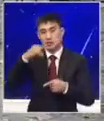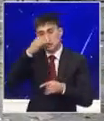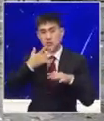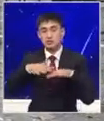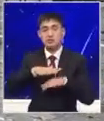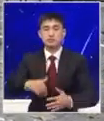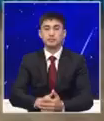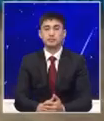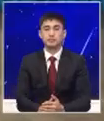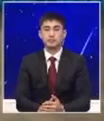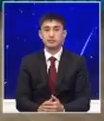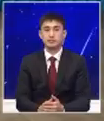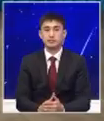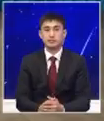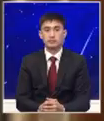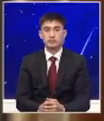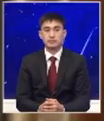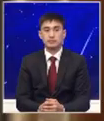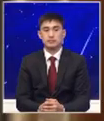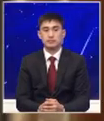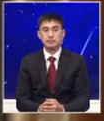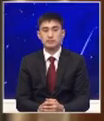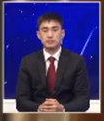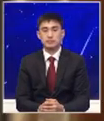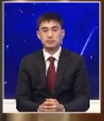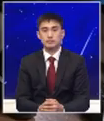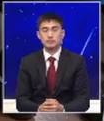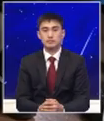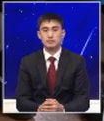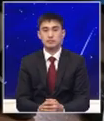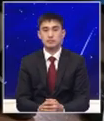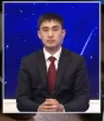нации. Айгерим Копаева, Гульжан Кизайбай, Куаныш Мухамедиев, Панфиловский район.